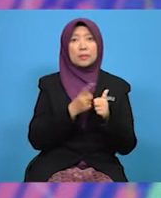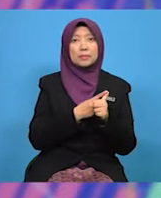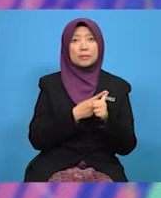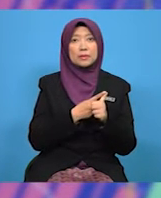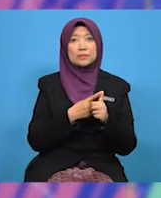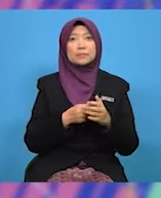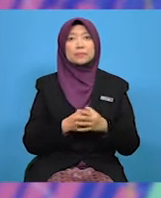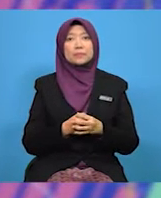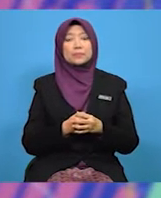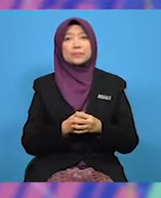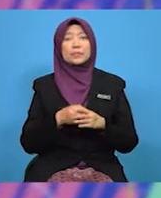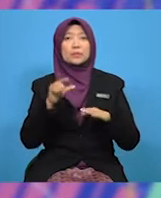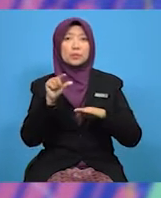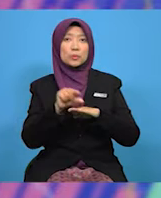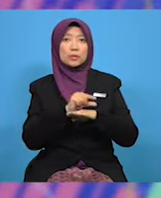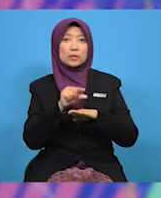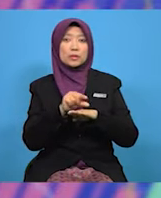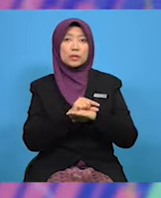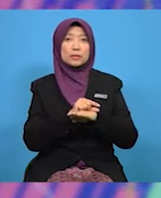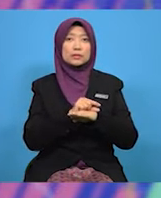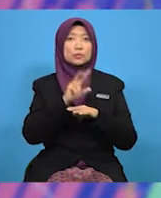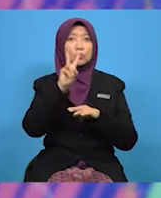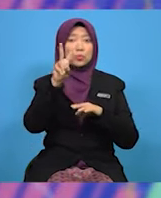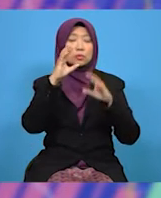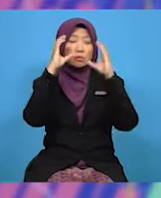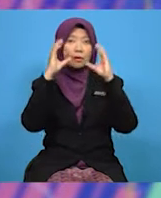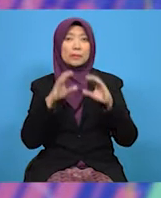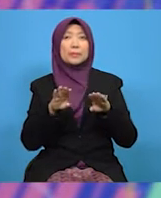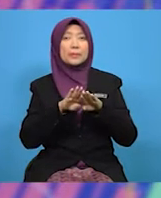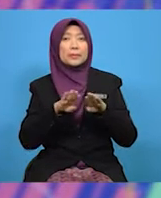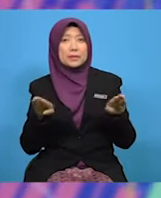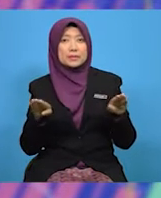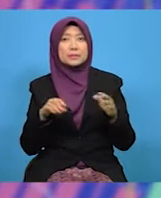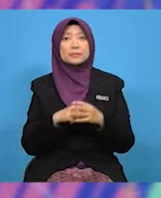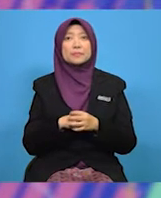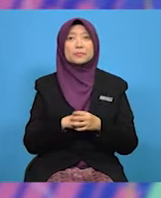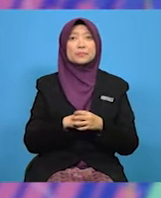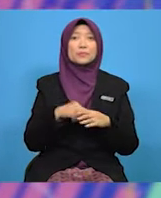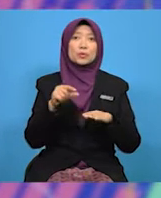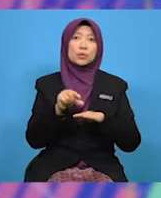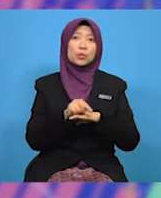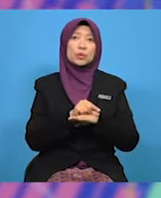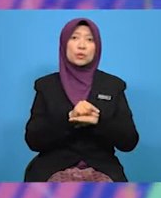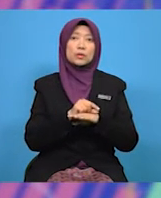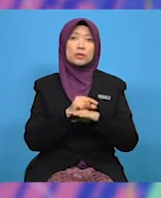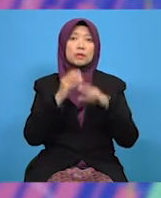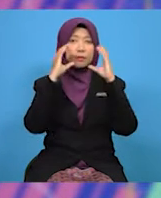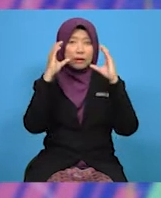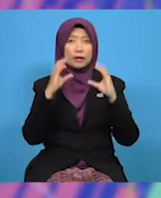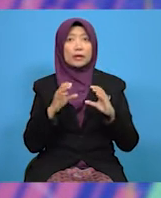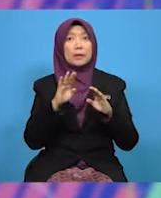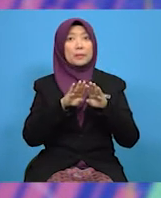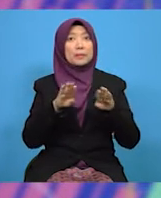menggunakan dua pendekatan yang berbeda yaitu dengan menggunakan dua faedah yang